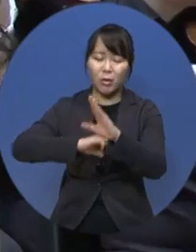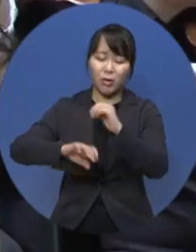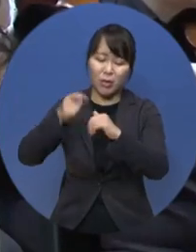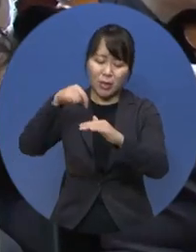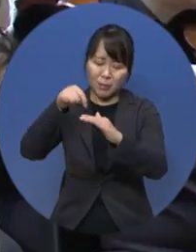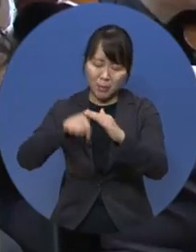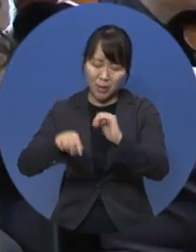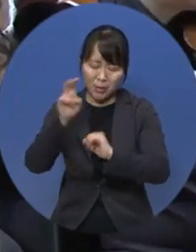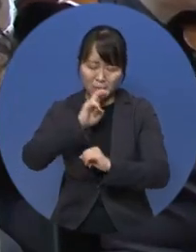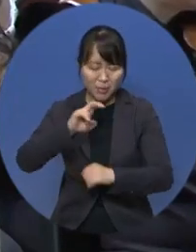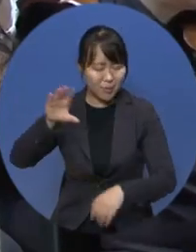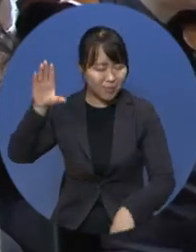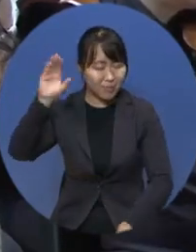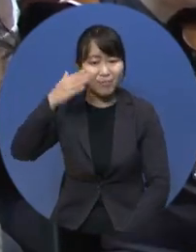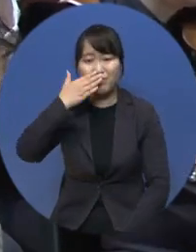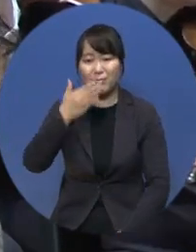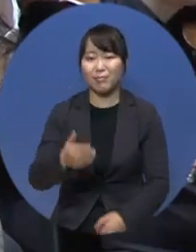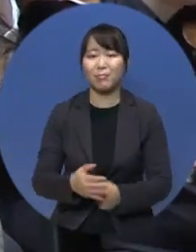들려주었습니다